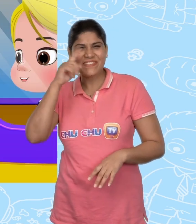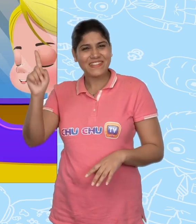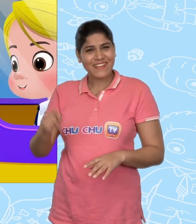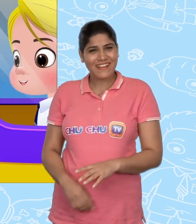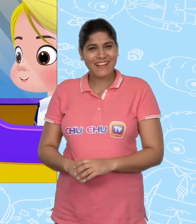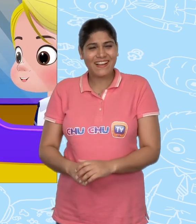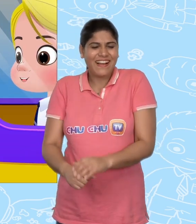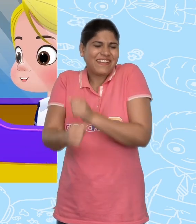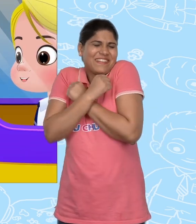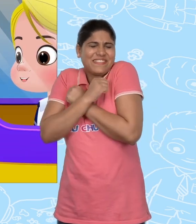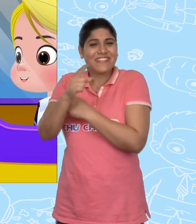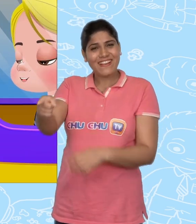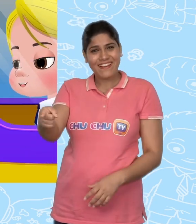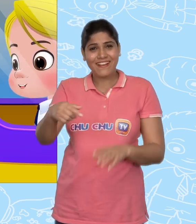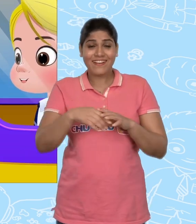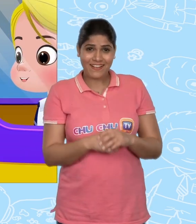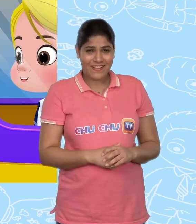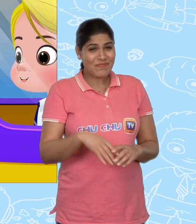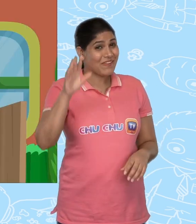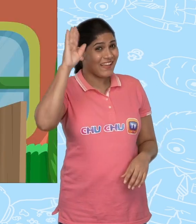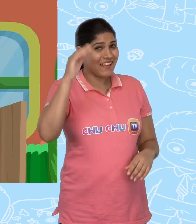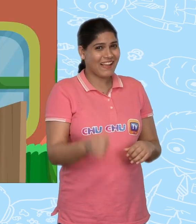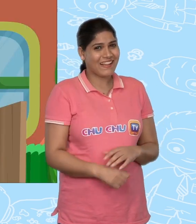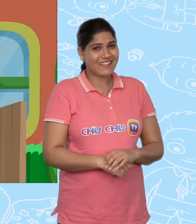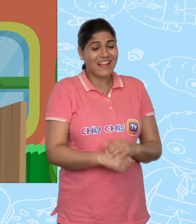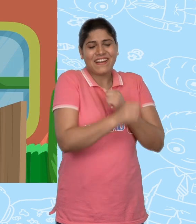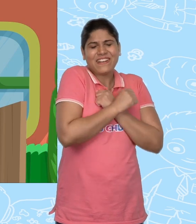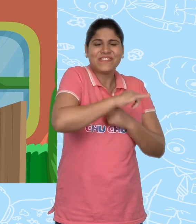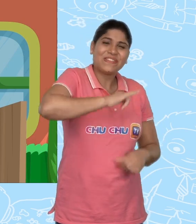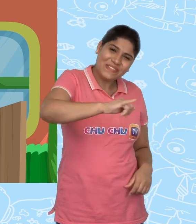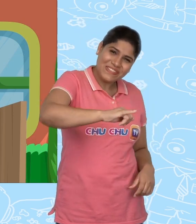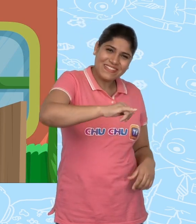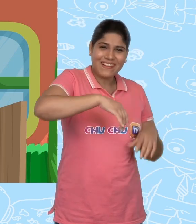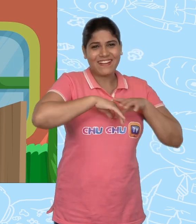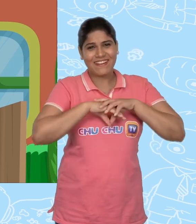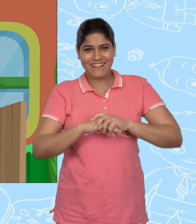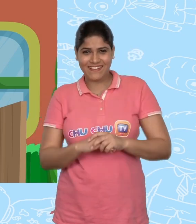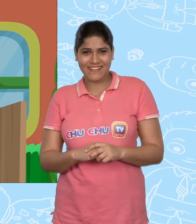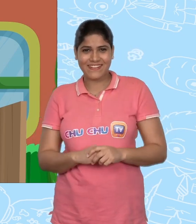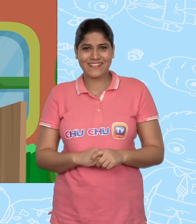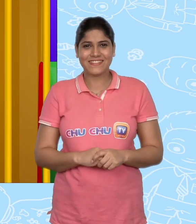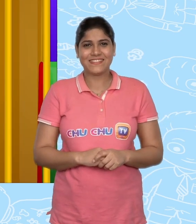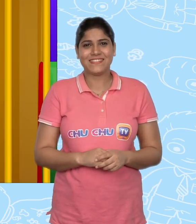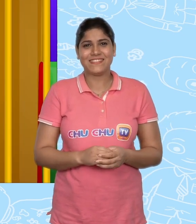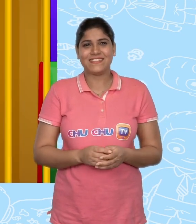बाय बाय मम्मी, लव यू। बाय बाय, लव यू टू।